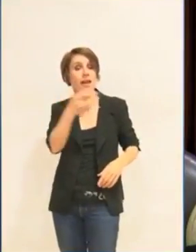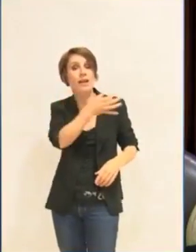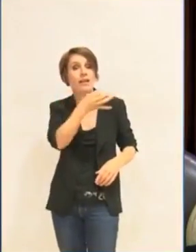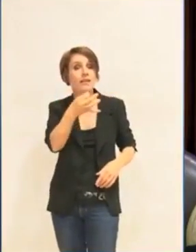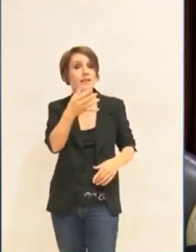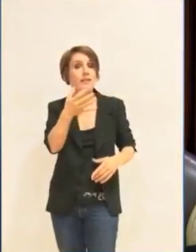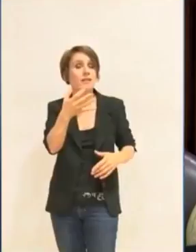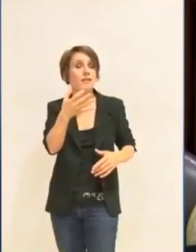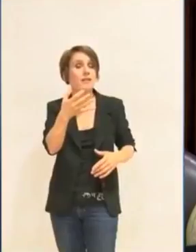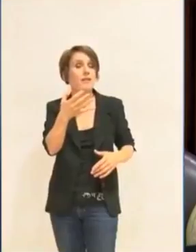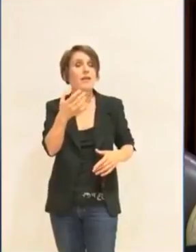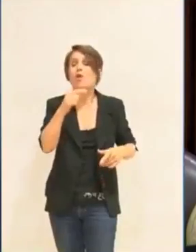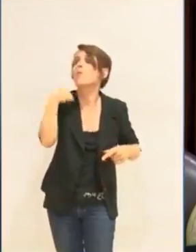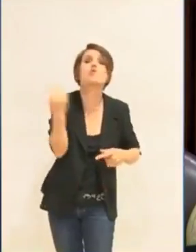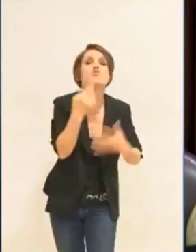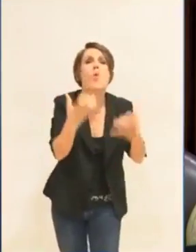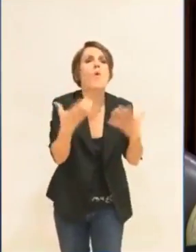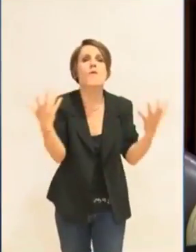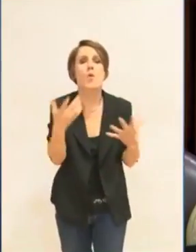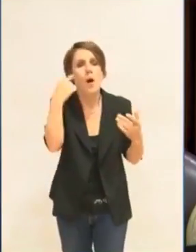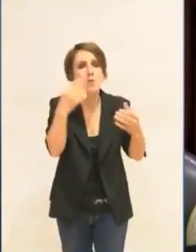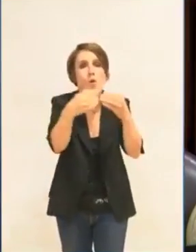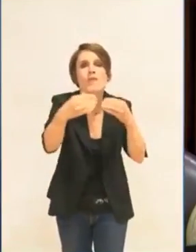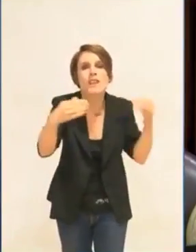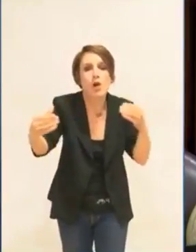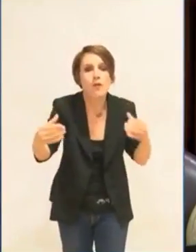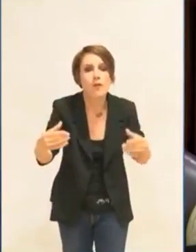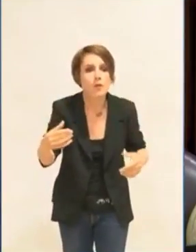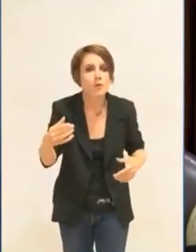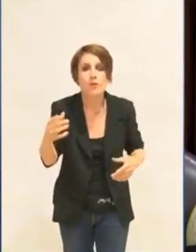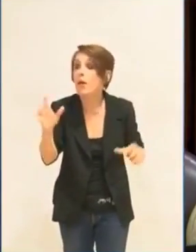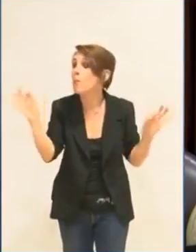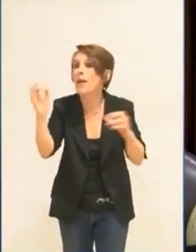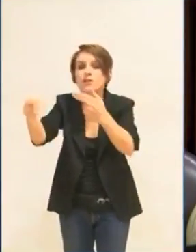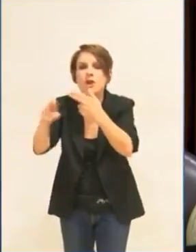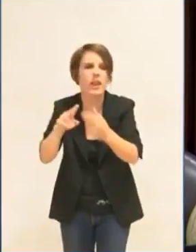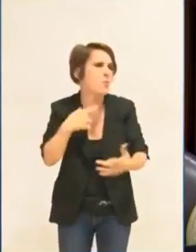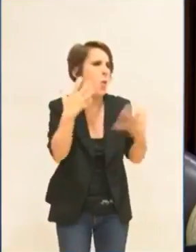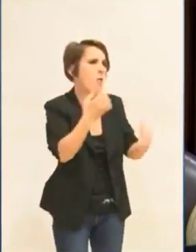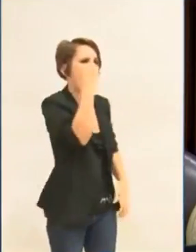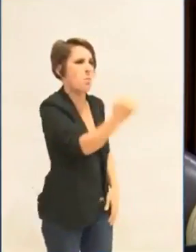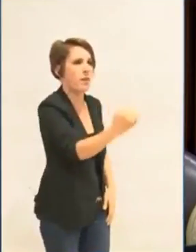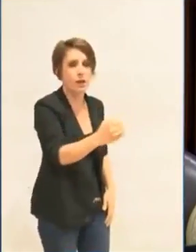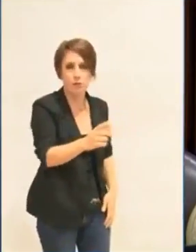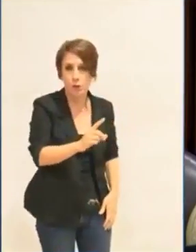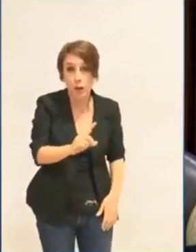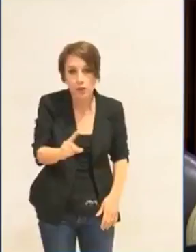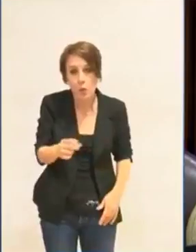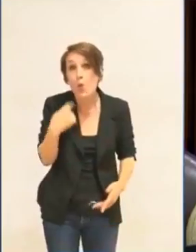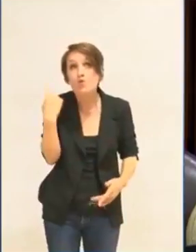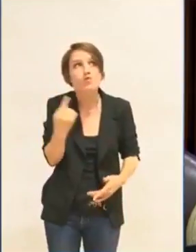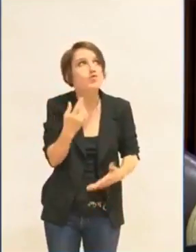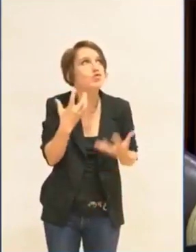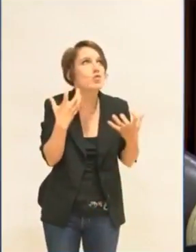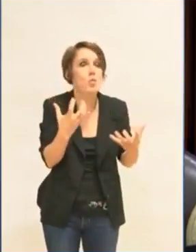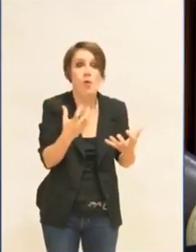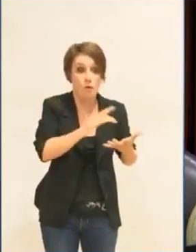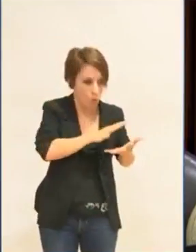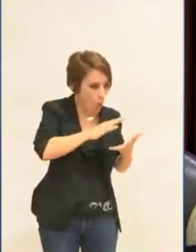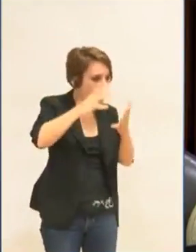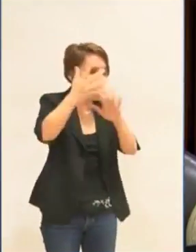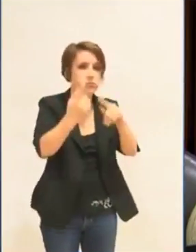dire « On veut le pire ». Tout le monde veut réussir sur ce dossier. Ça amène évidemment une